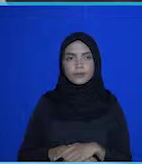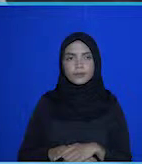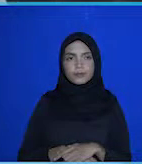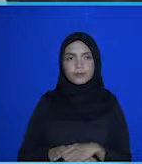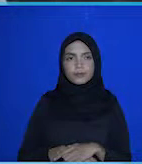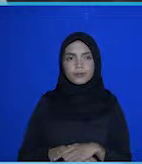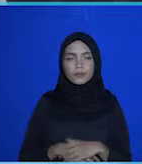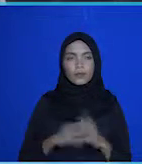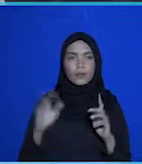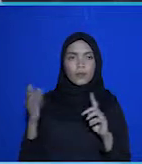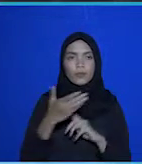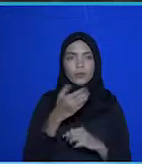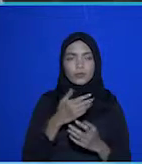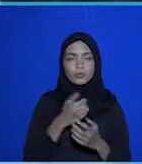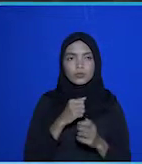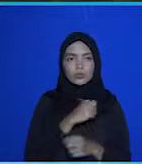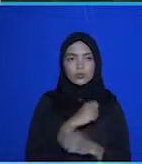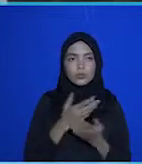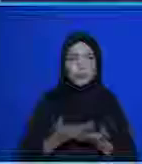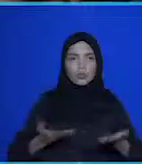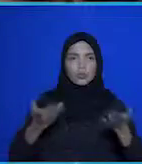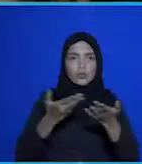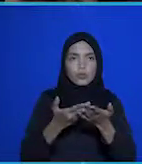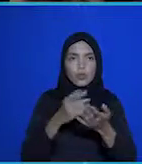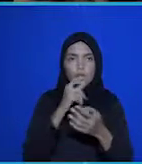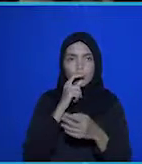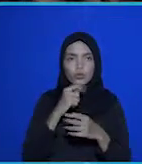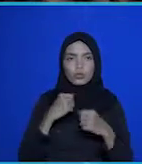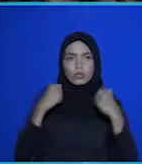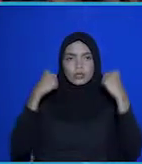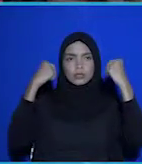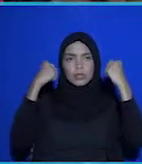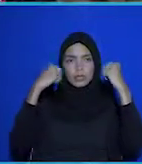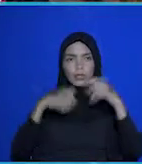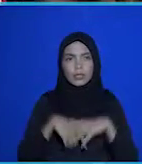sosial untuk tambahan bantuan penyediaan shelter.